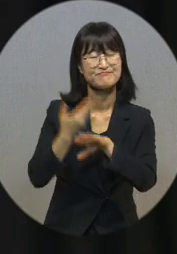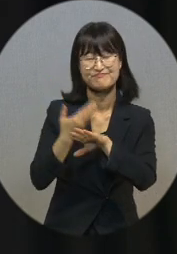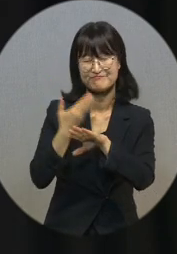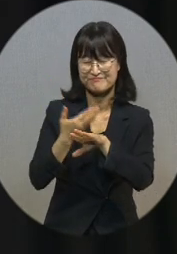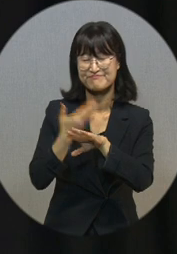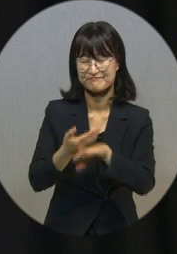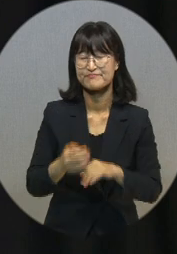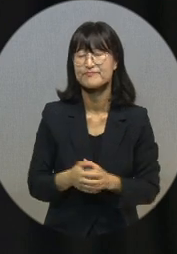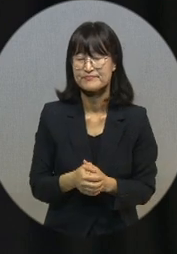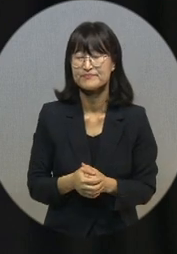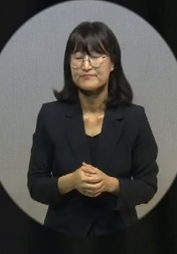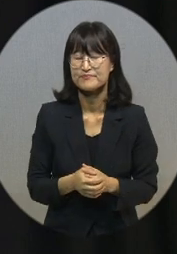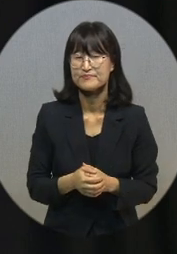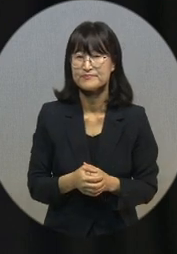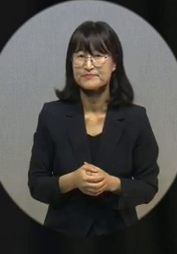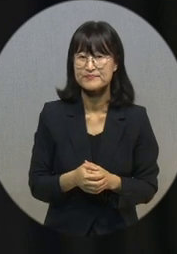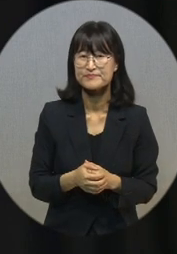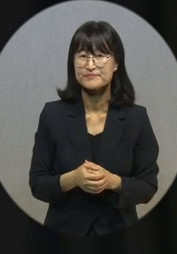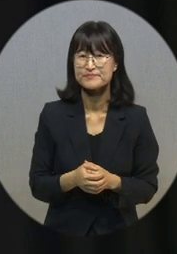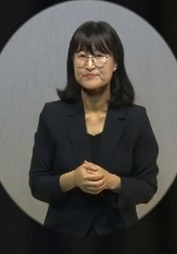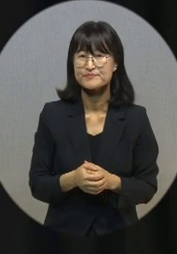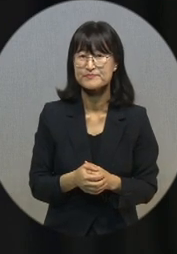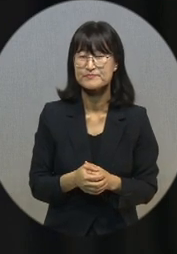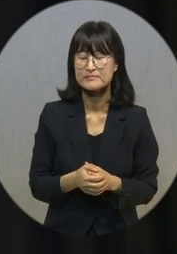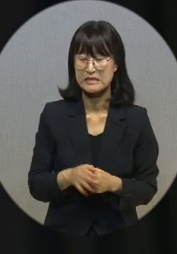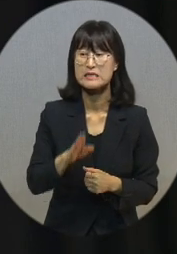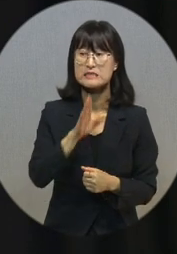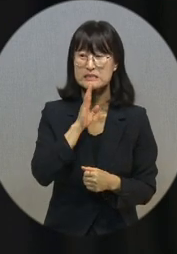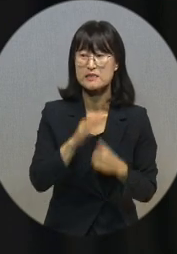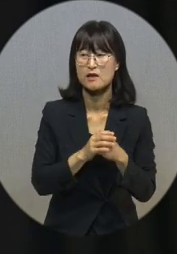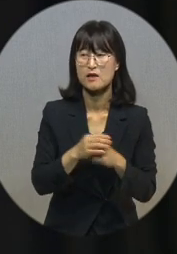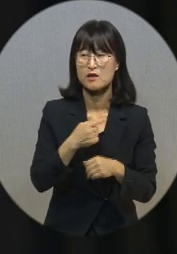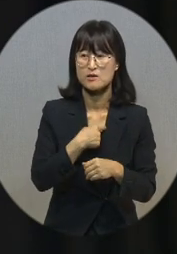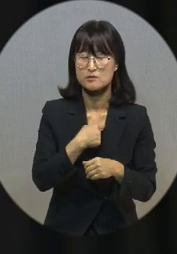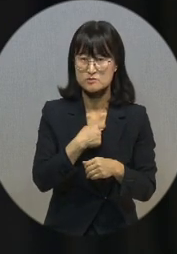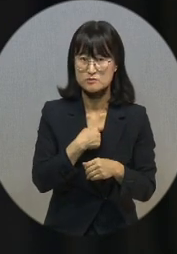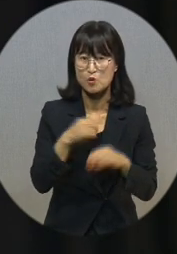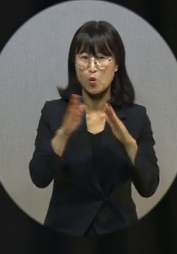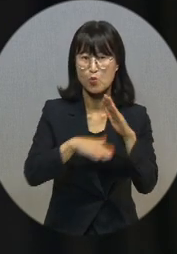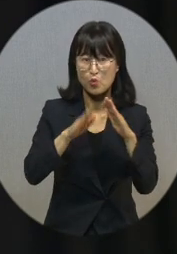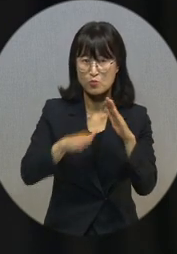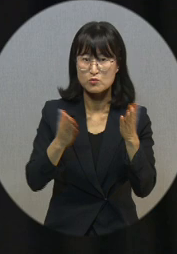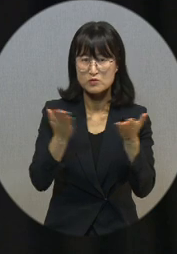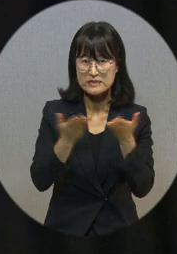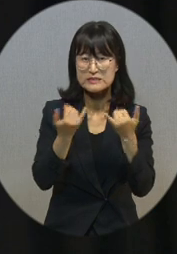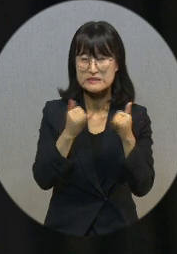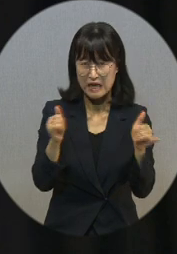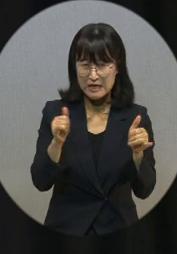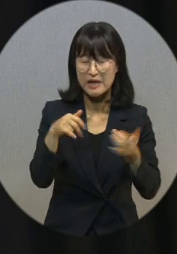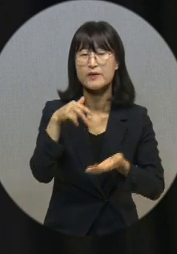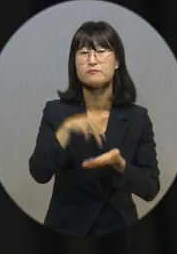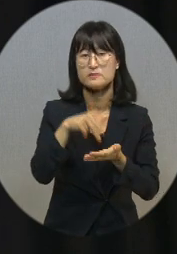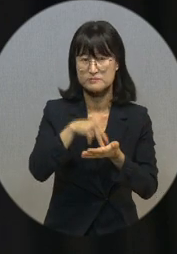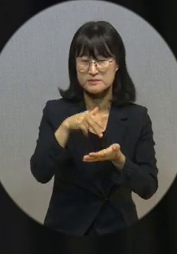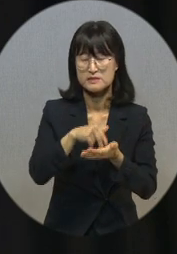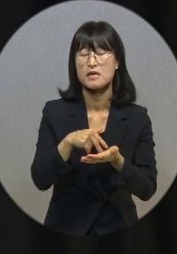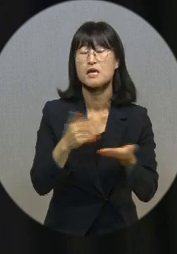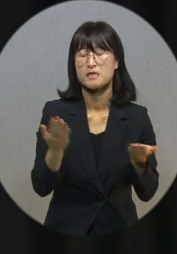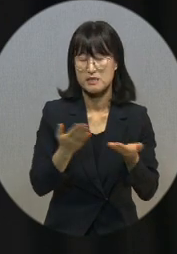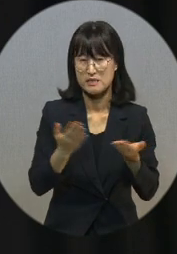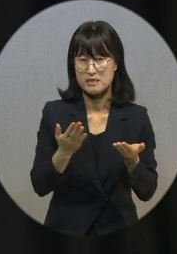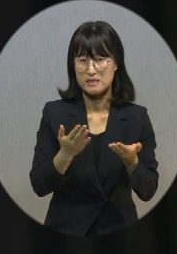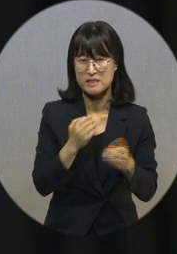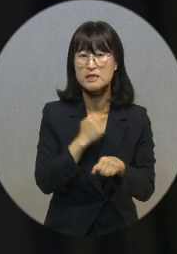없었거든요. 네. 네, 그래서 사법 연수원 이제 공무원 이제 신분으로 재직을 하는 상황이었는데 네.